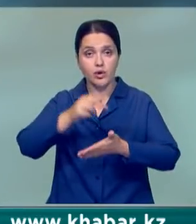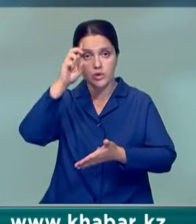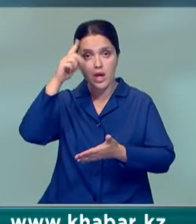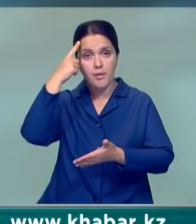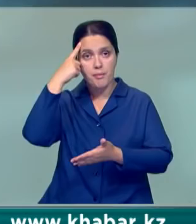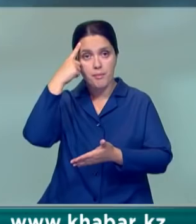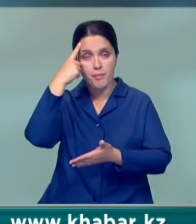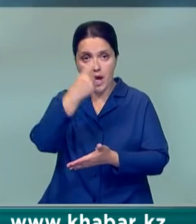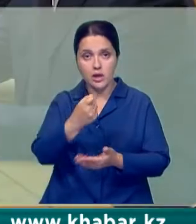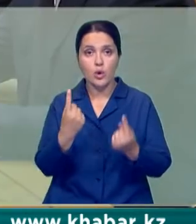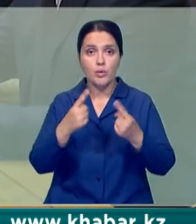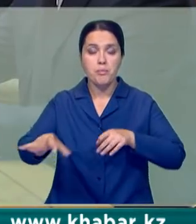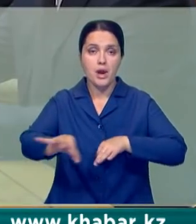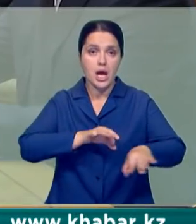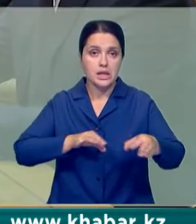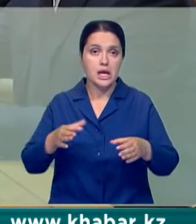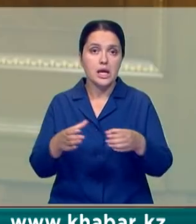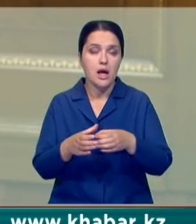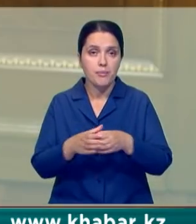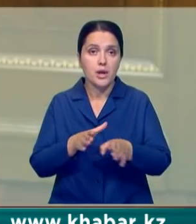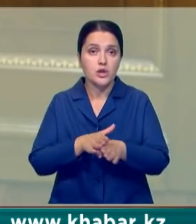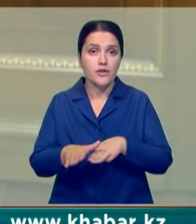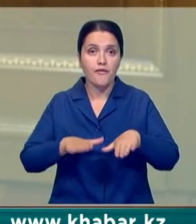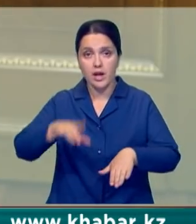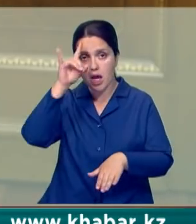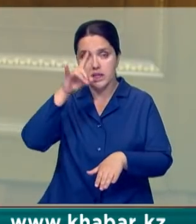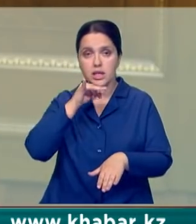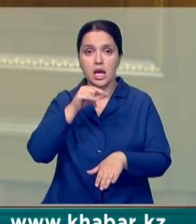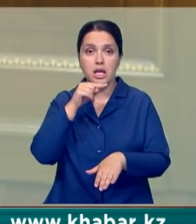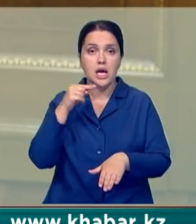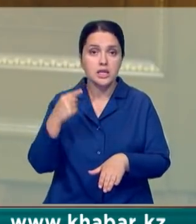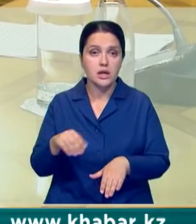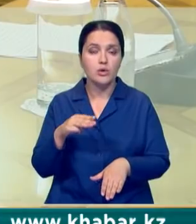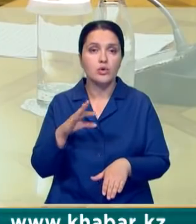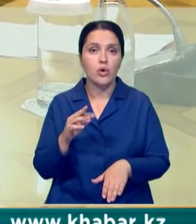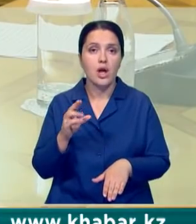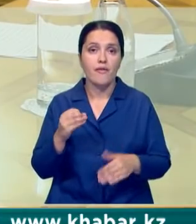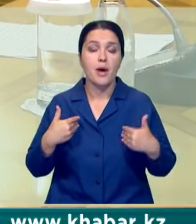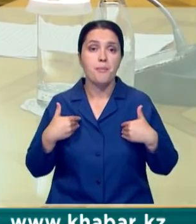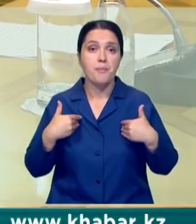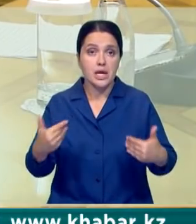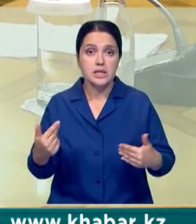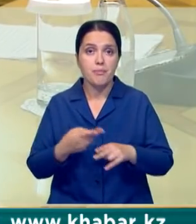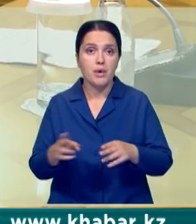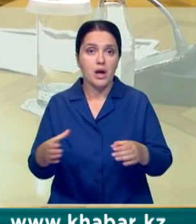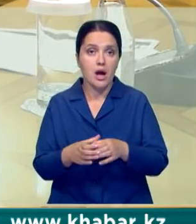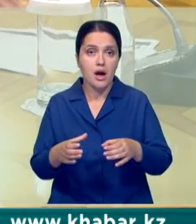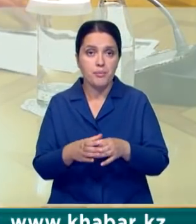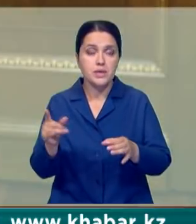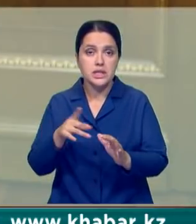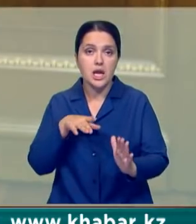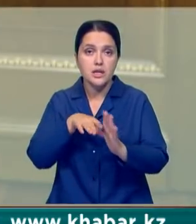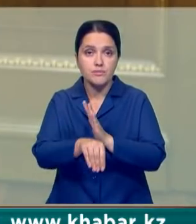проинформирован о крупных проектах компании реализуемо в казахстане и оси касым-жомарт токаев поздравил полиметалл с размещением на